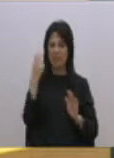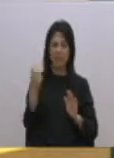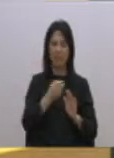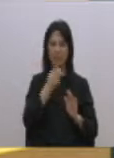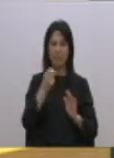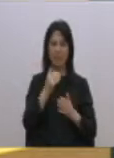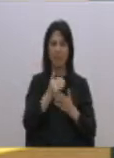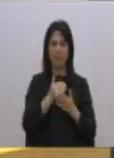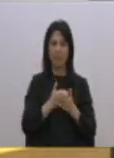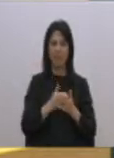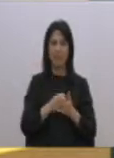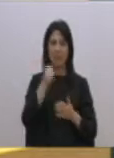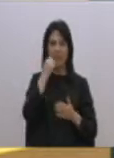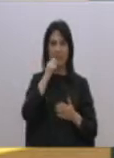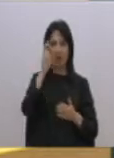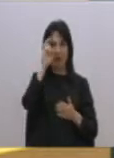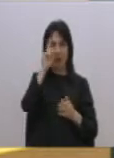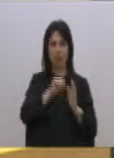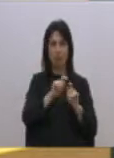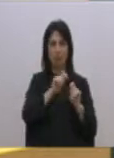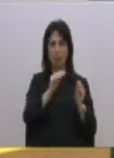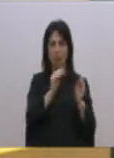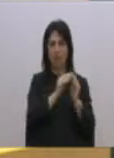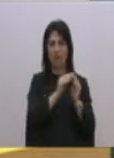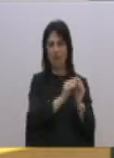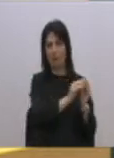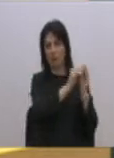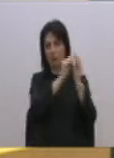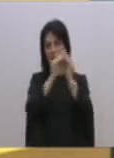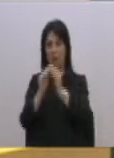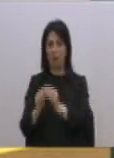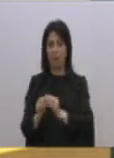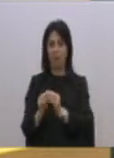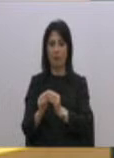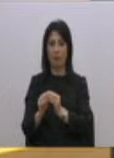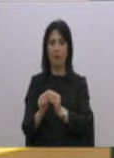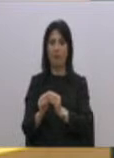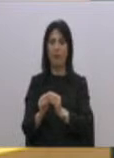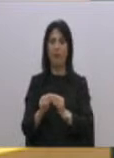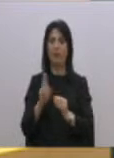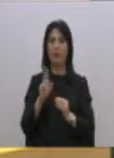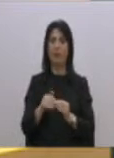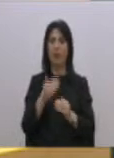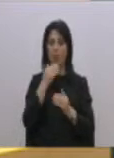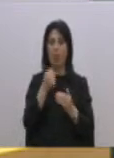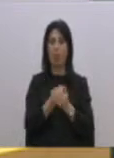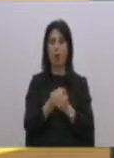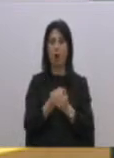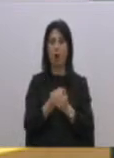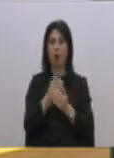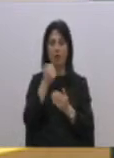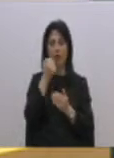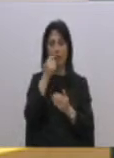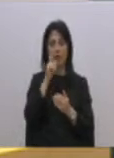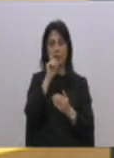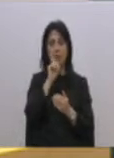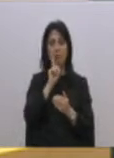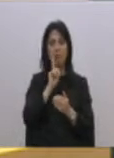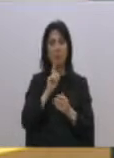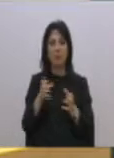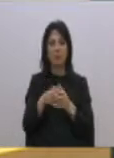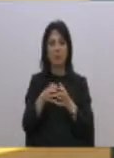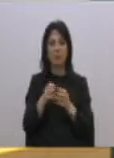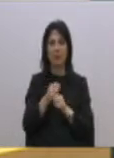მავნებლური სისტემა, რომელიც წინა ხელისუფლებამ შექმნა, გადმოიბარეთ და ბოლომდე შეიტყვეთ. აი